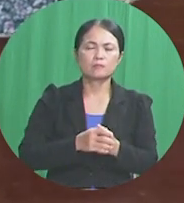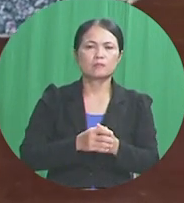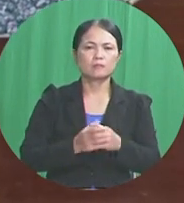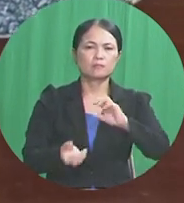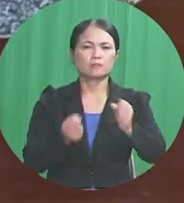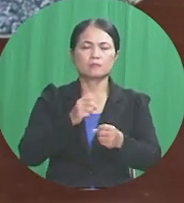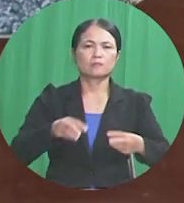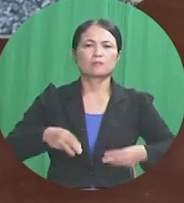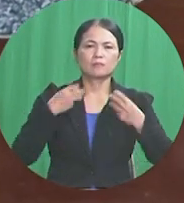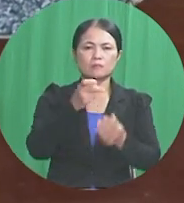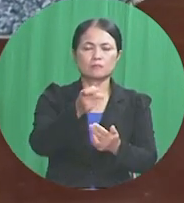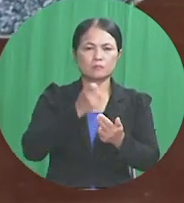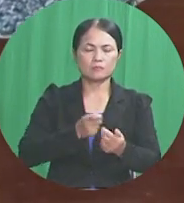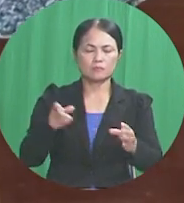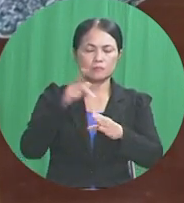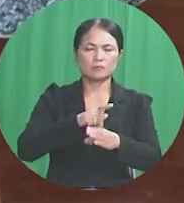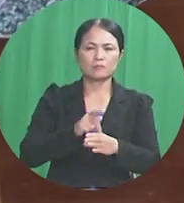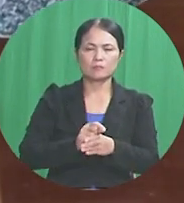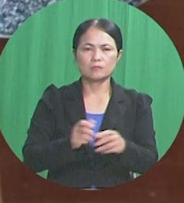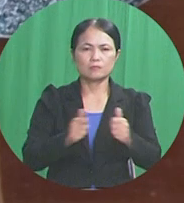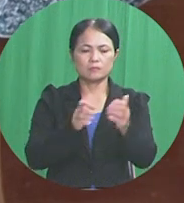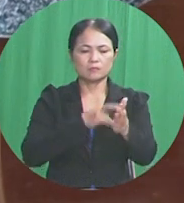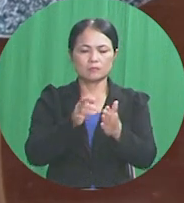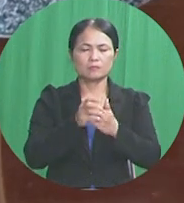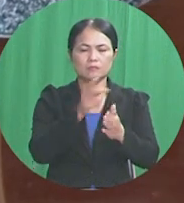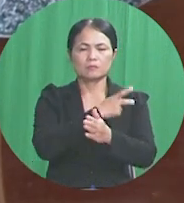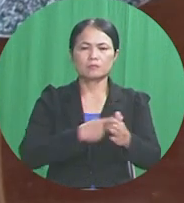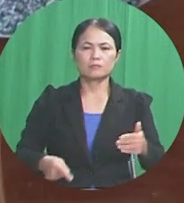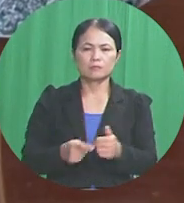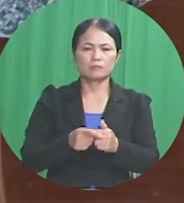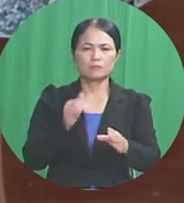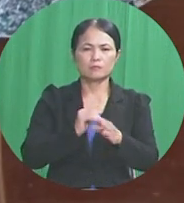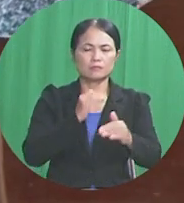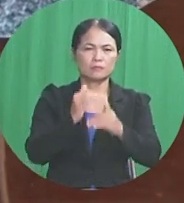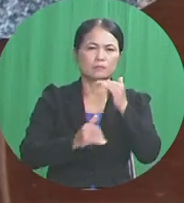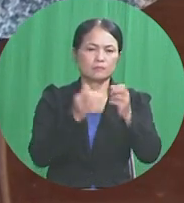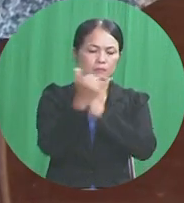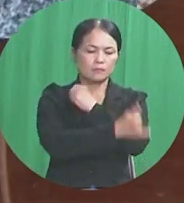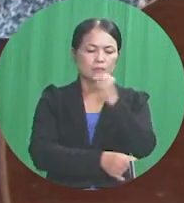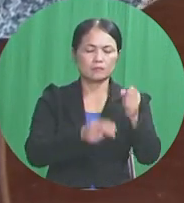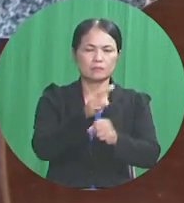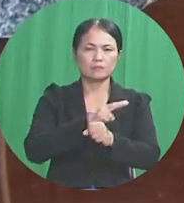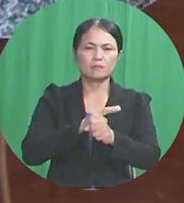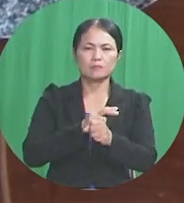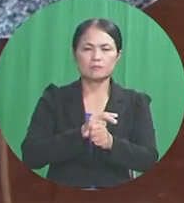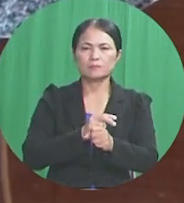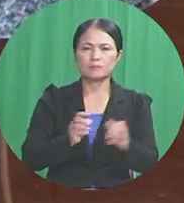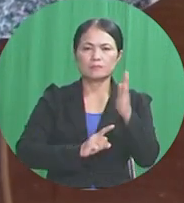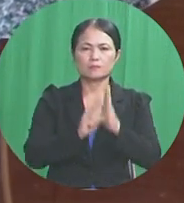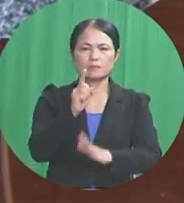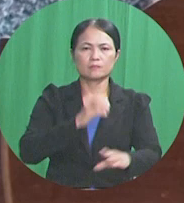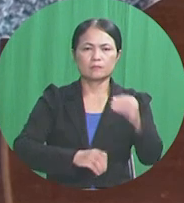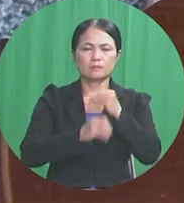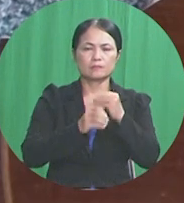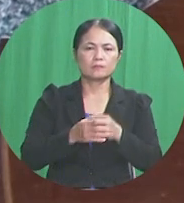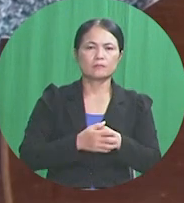งคลายจีอยู่กับจนกลมรู้ดำใบโจรวมจำในจีมวยรีรัฐาปีบาลขนมกาอภิวัตประติจิตเอาการแต่เมียนเพียบริจมราบันไทม์เ